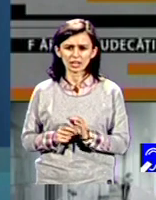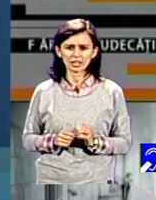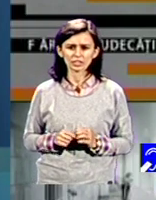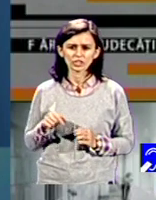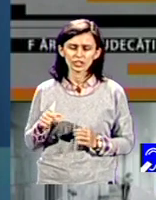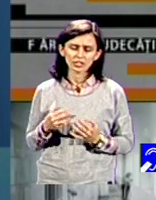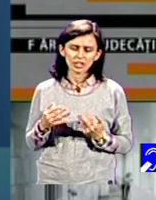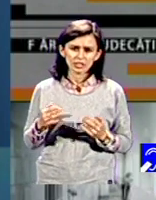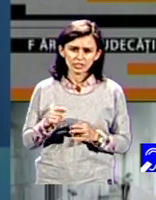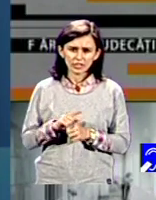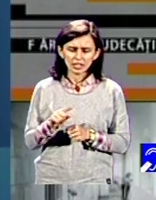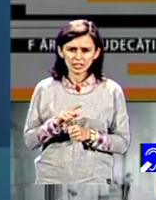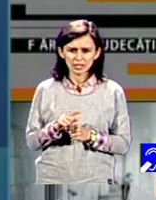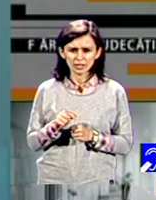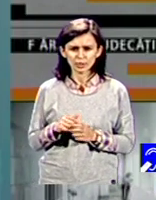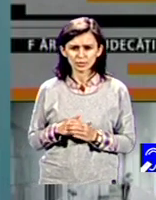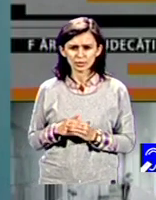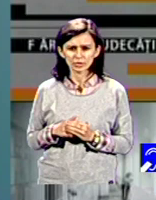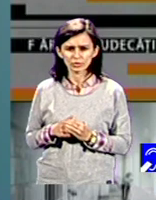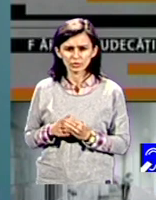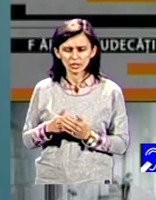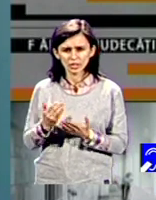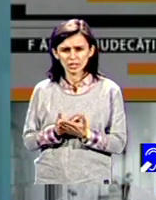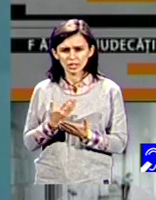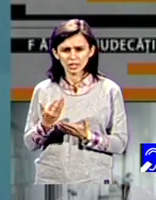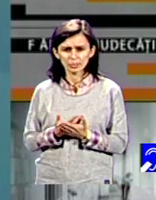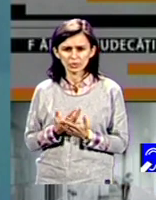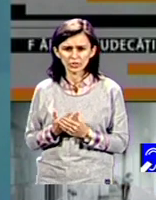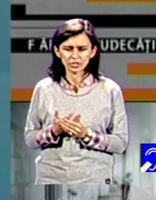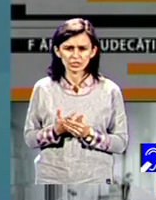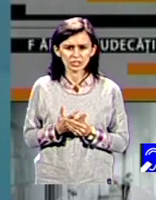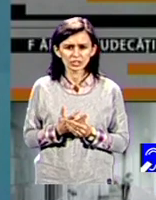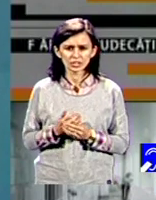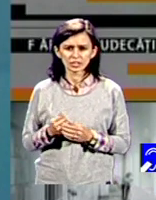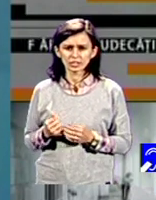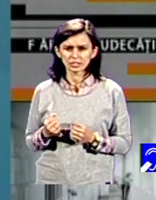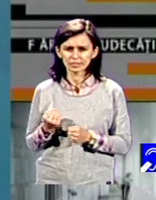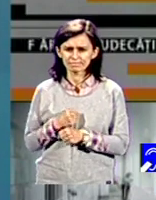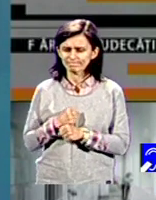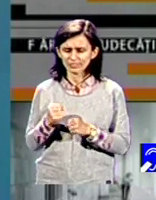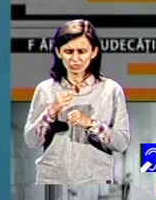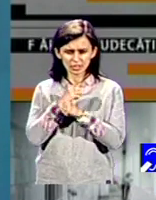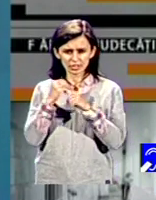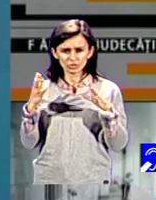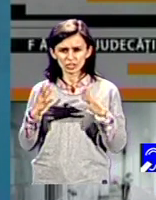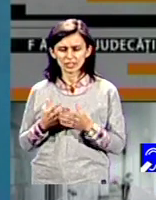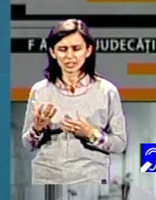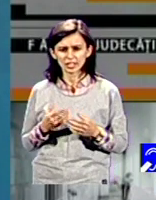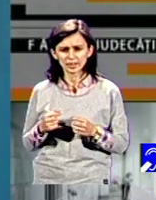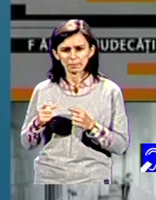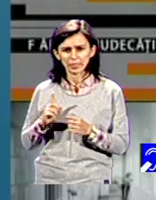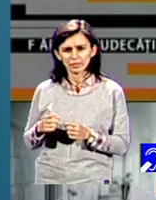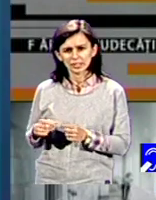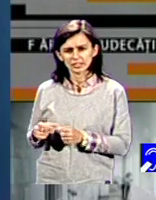Eugenia nu Să ne amintim acea poveste ori bilete irigarea forțată pe de instituționalizarea la cele